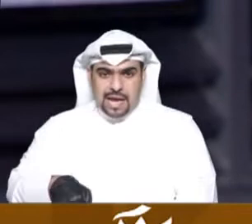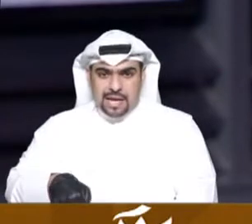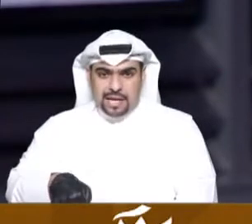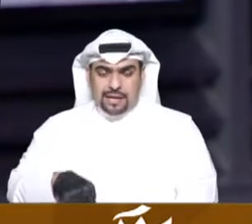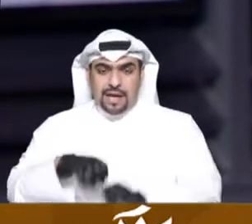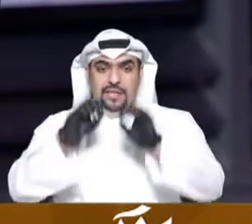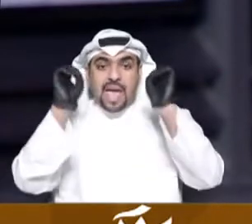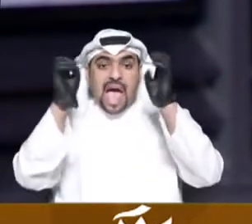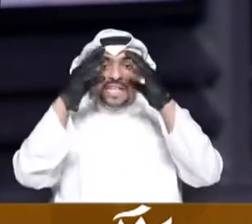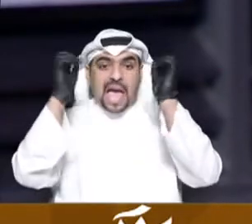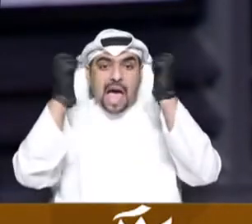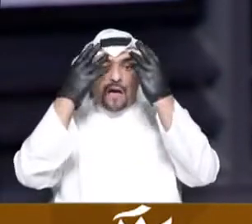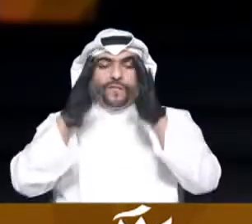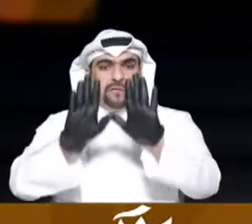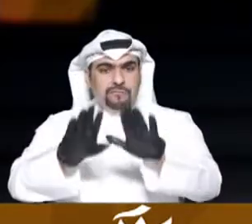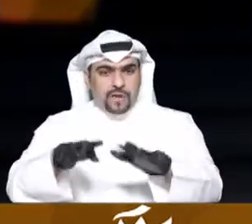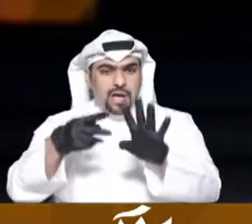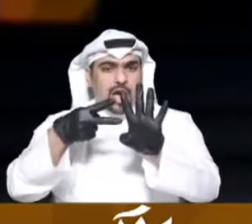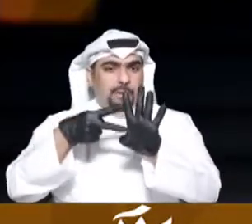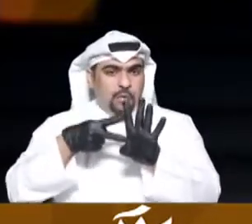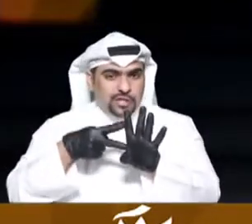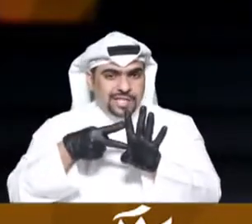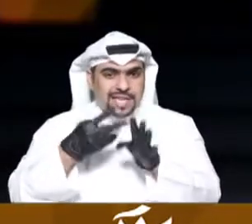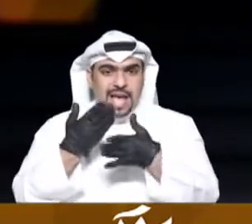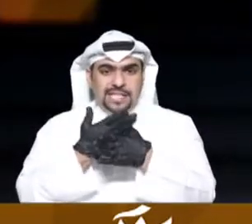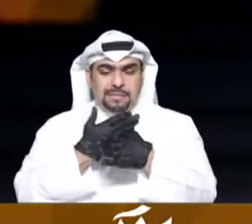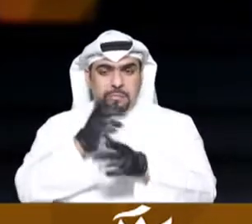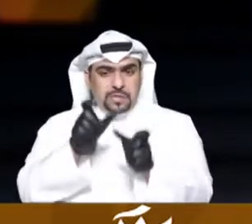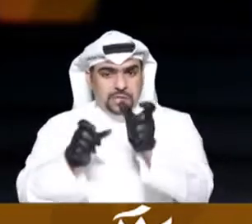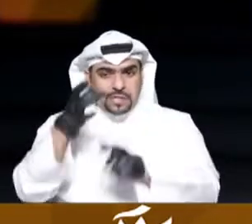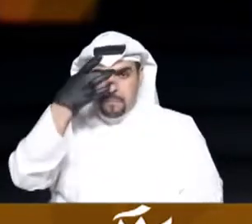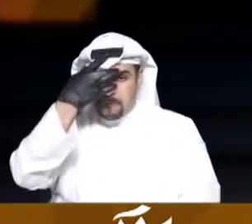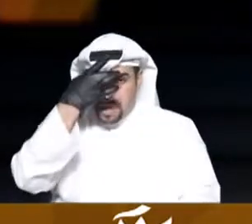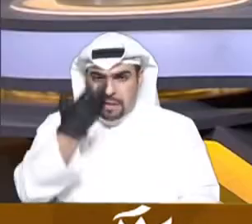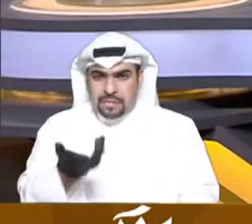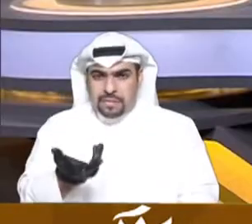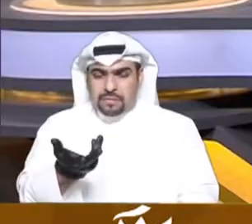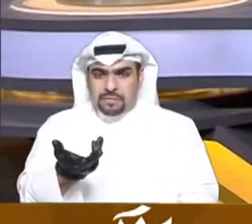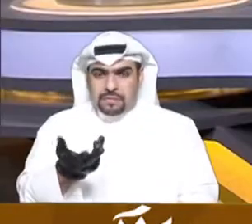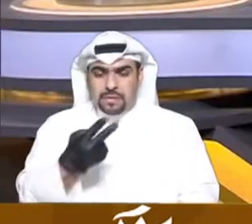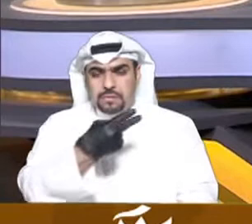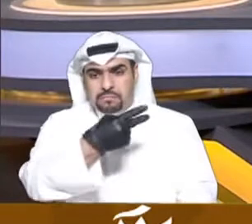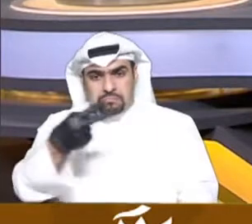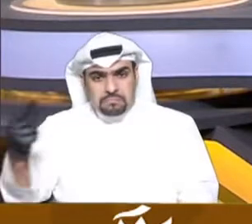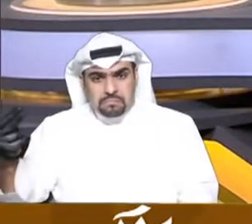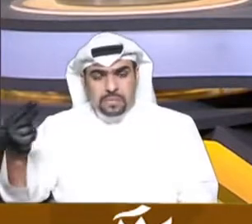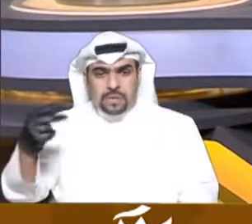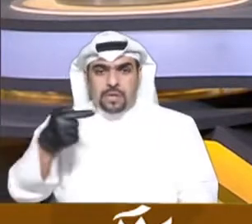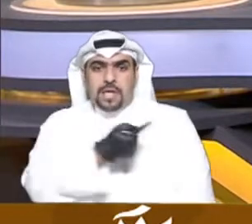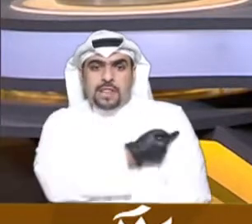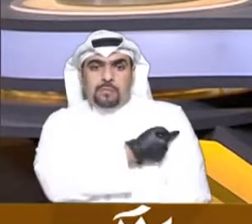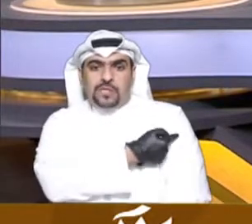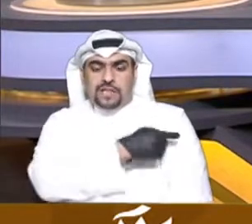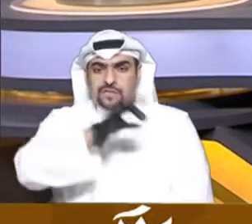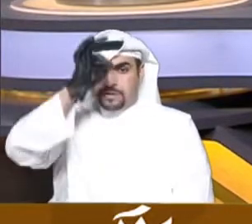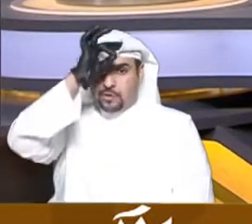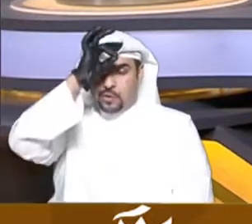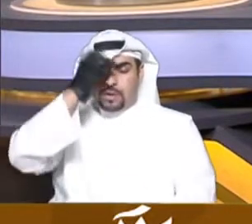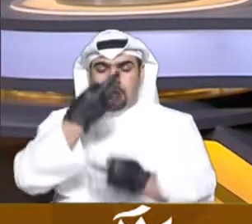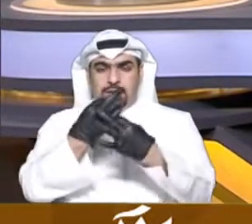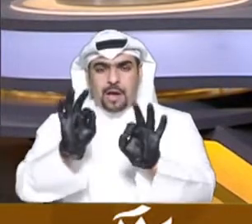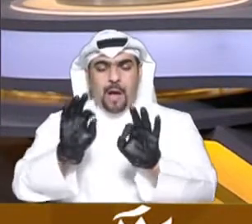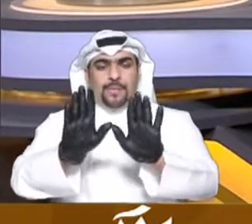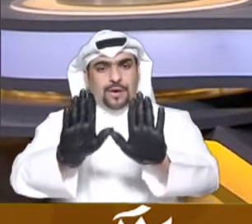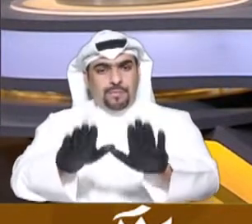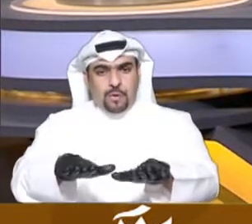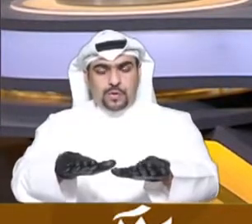مدار الساعه، يعني اذا كانت في حالات اصابه حالات اصابه او حالات مرضيه، حالات انسانيه، يعني احنا نحرص على مثل